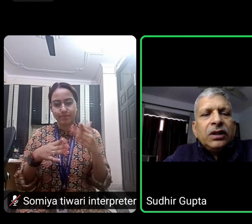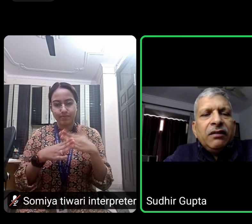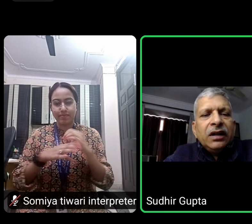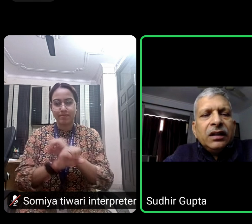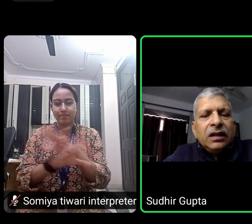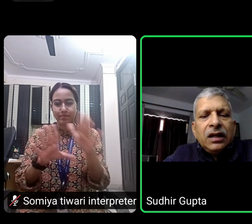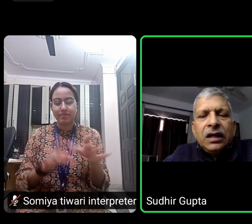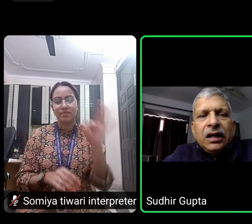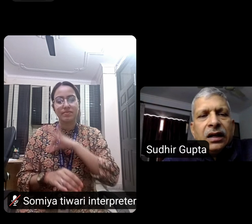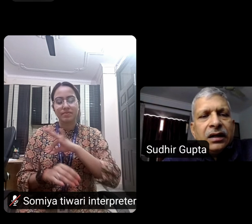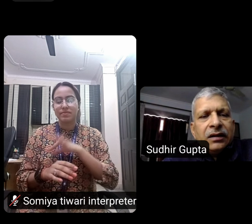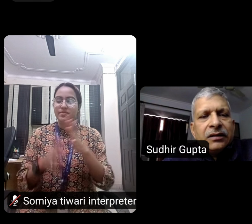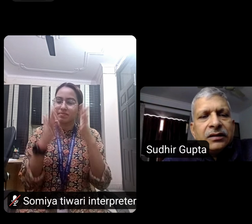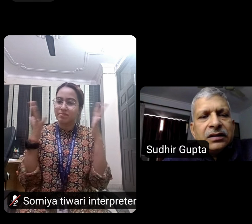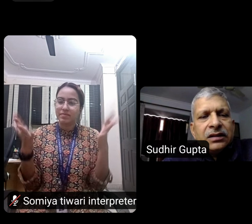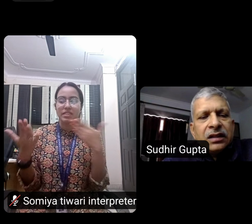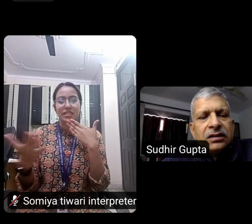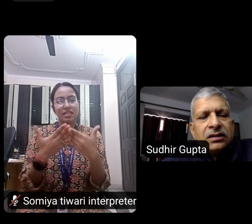बहुत धन्यवाद।